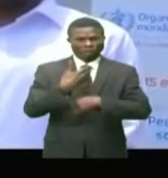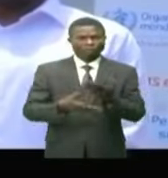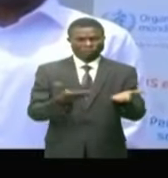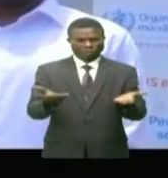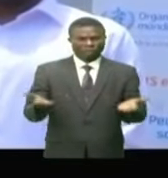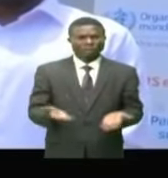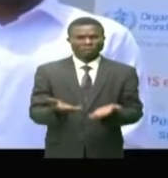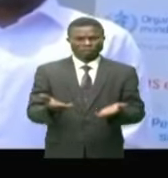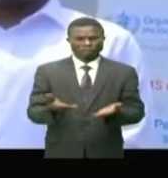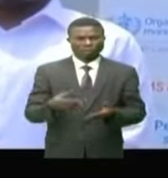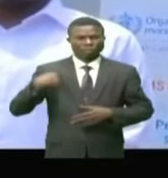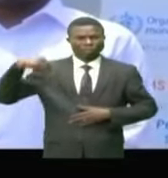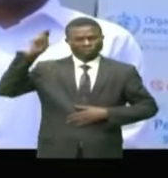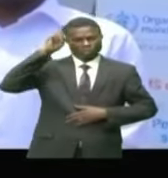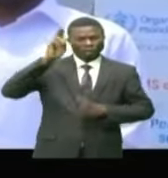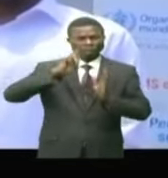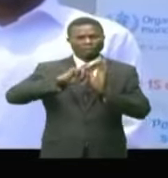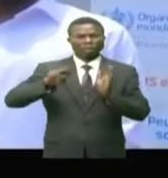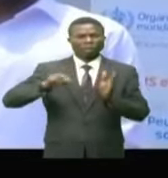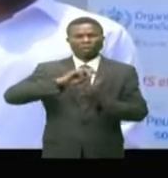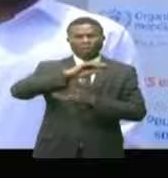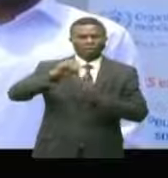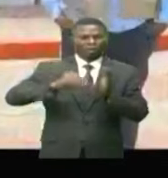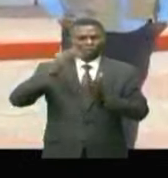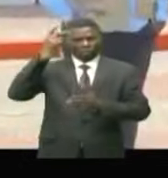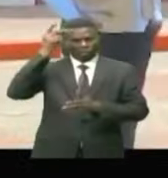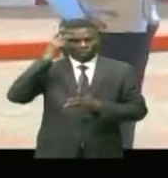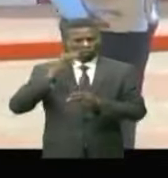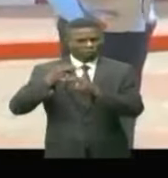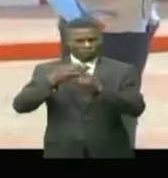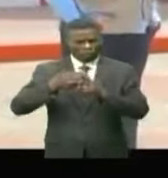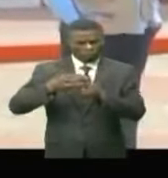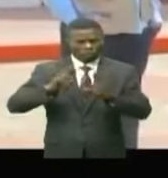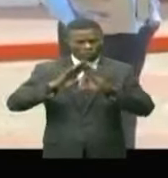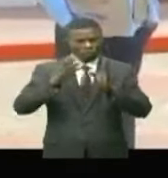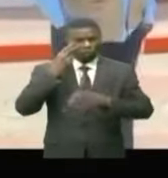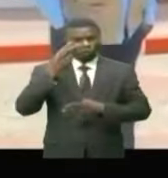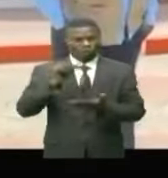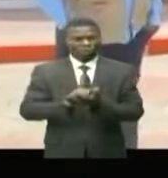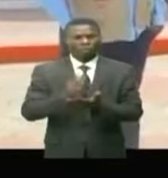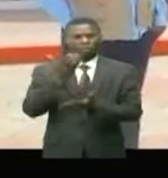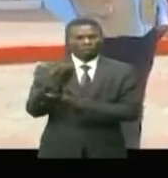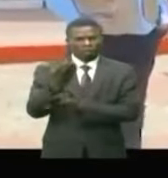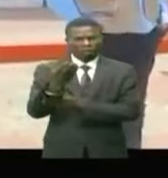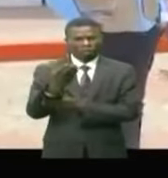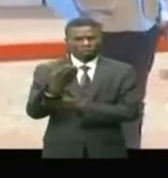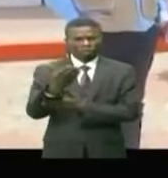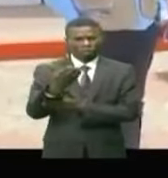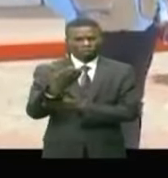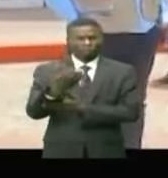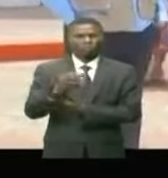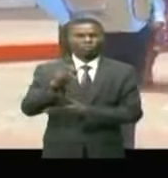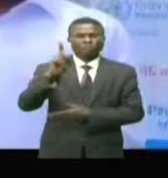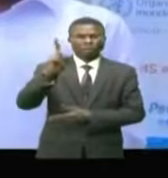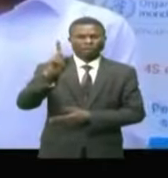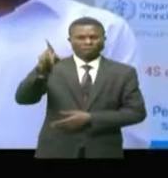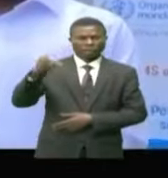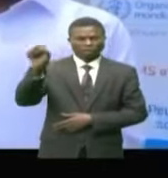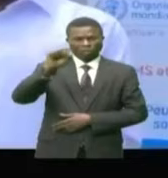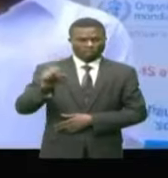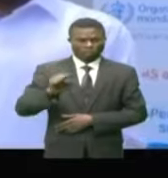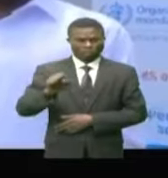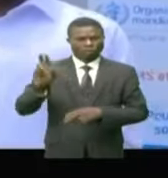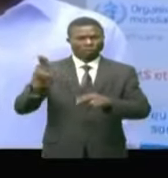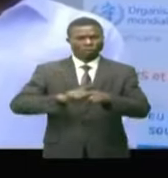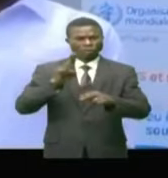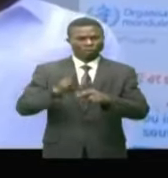ici, le gouvernement central est en train de suivre. Et donc je demande à la DPS vraiment d'en user en bon